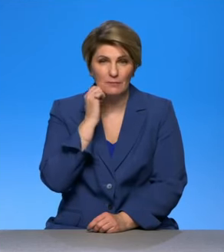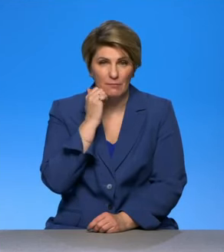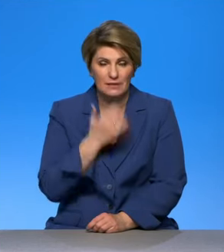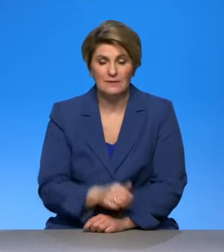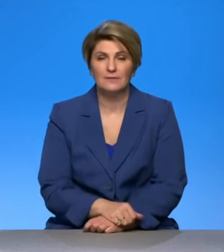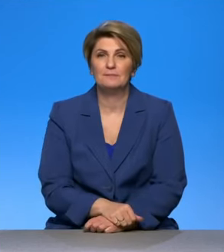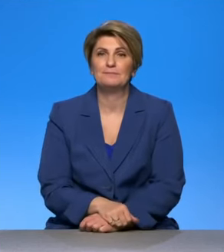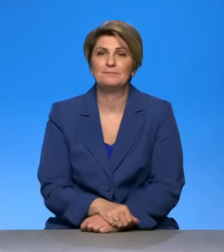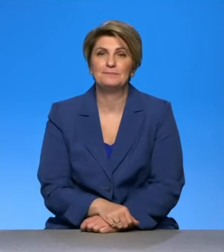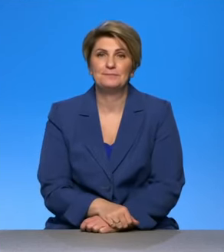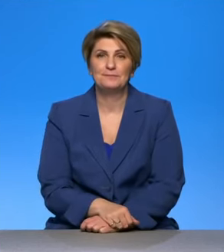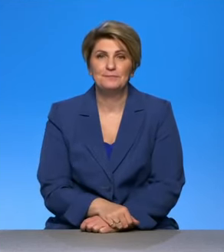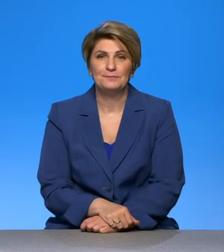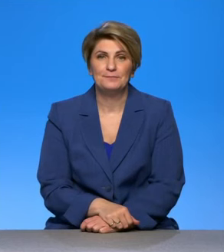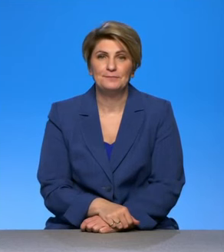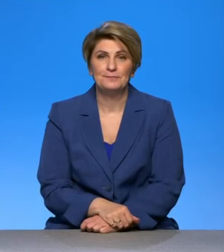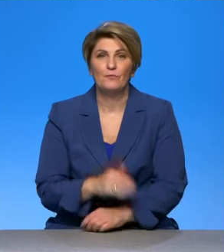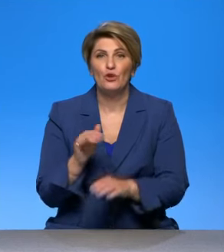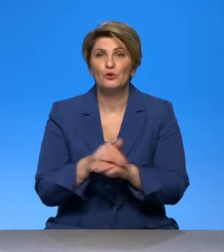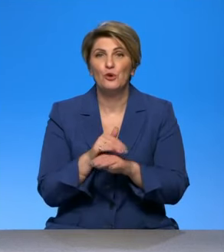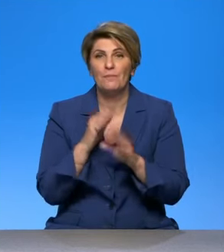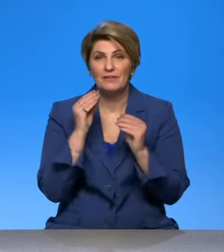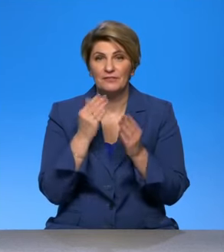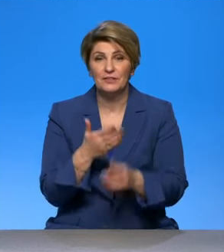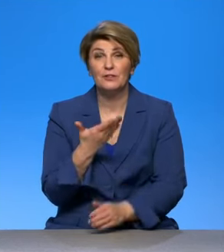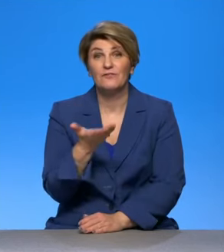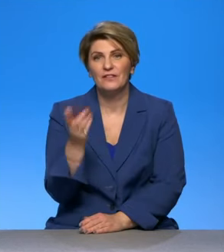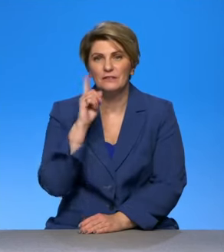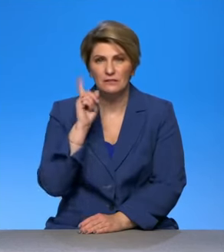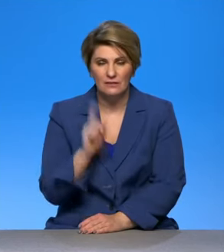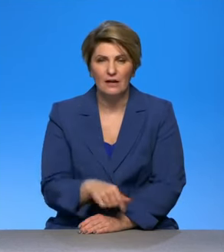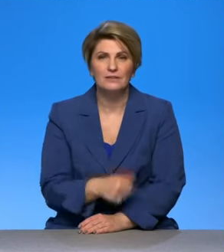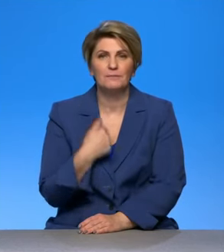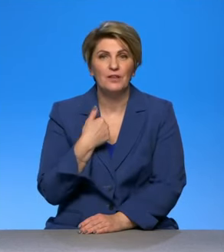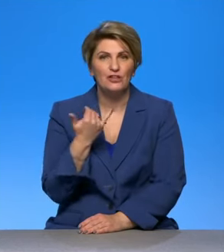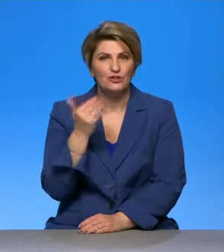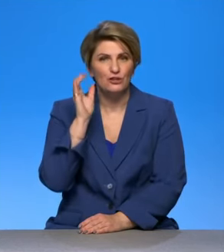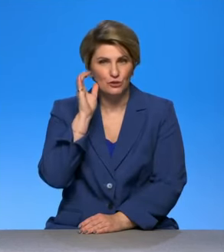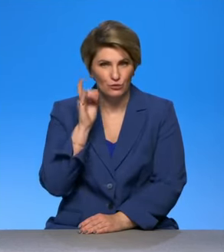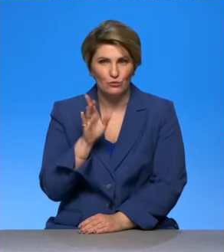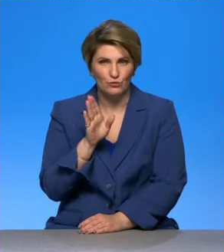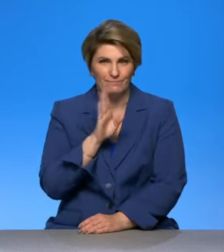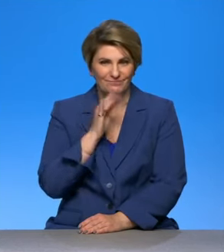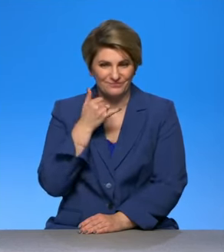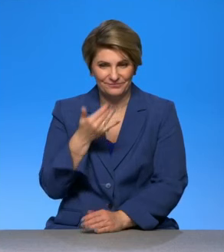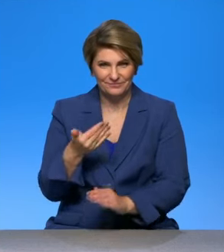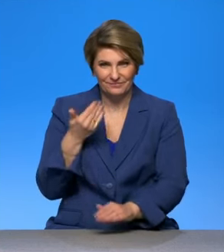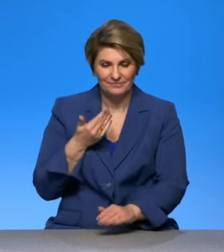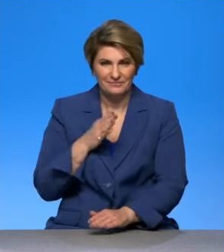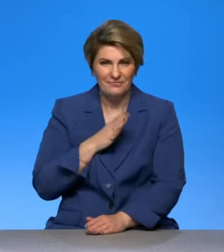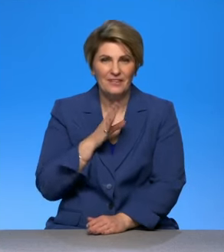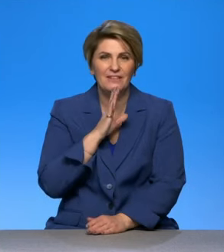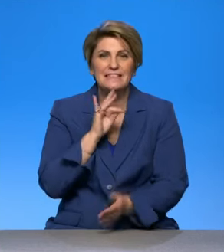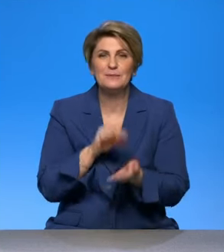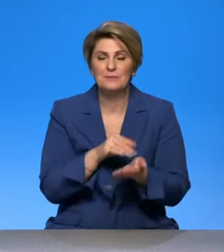Татьяна, добрый вечер. Да, добрый вечер. Вы знаете, я сейчас слышала Елену перед собой вот звонок. Mm-hmm. Вы